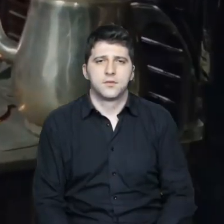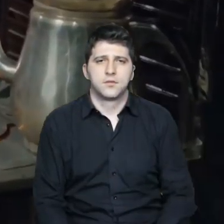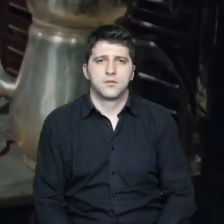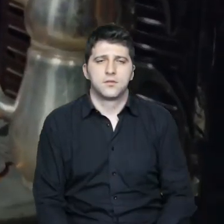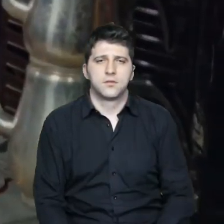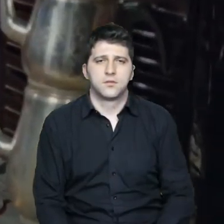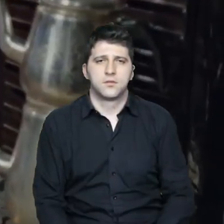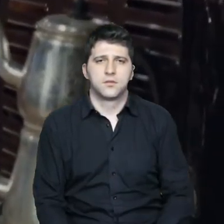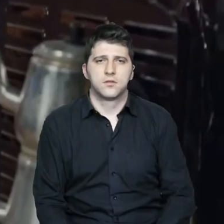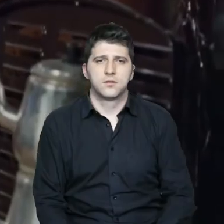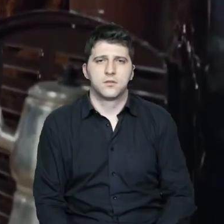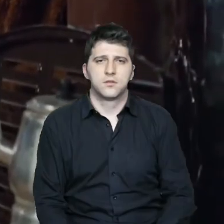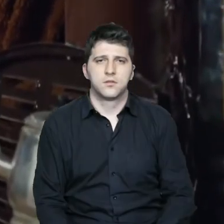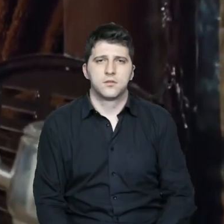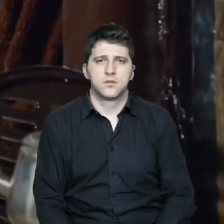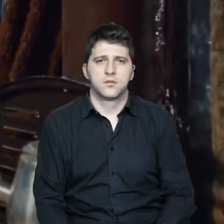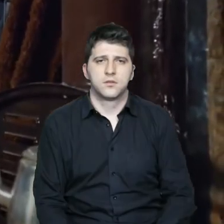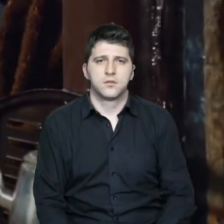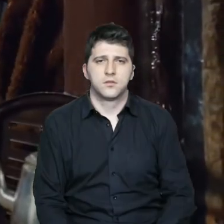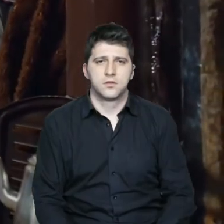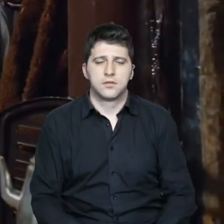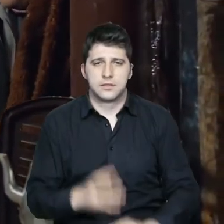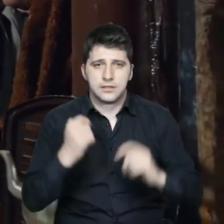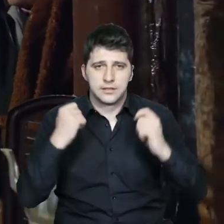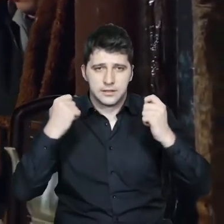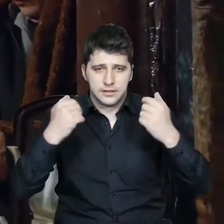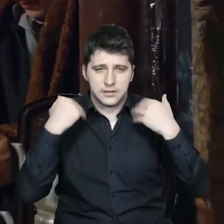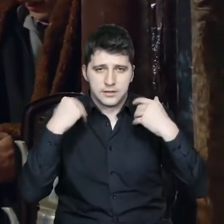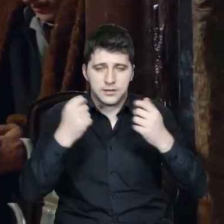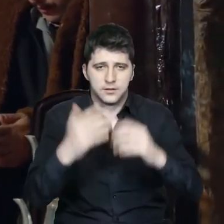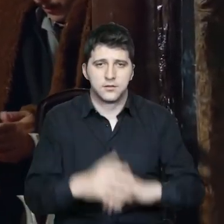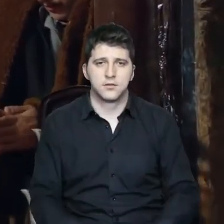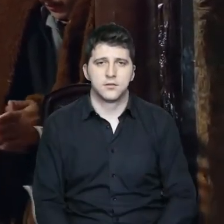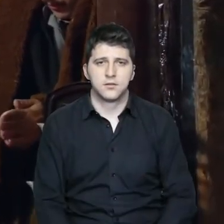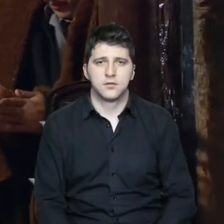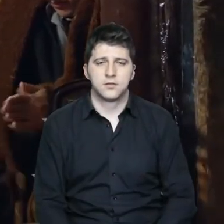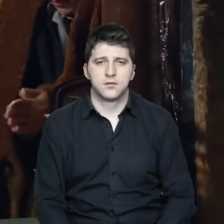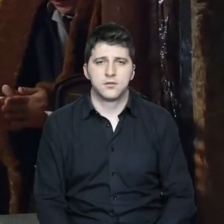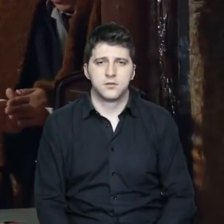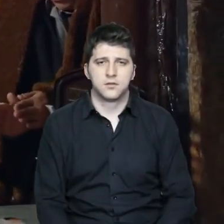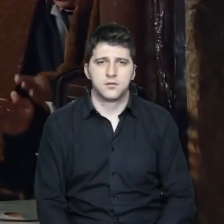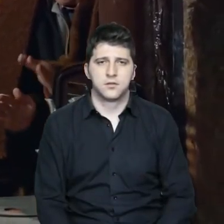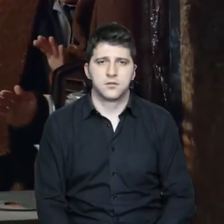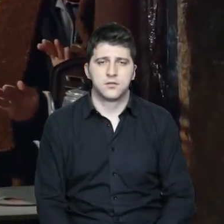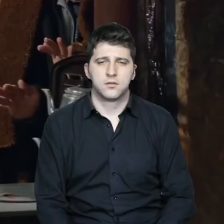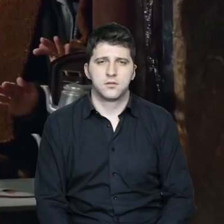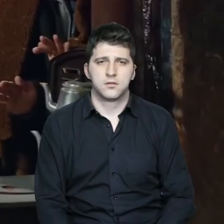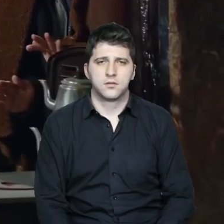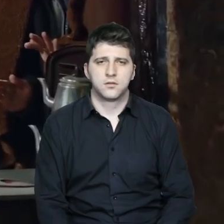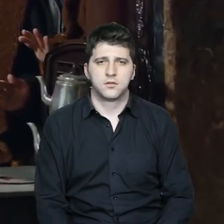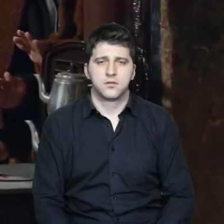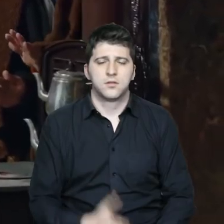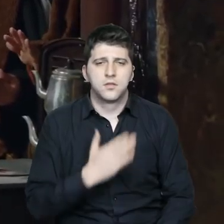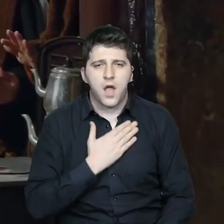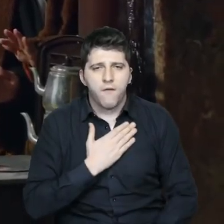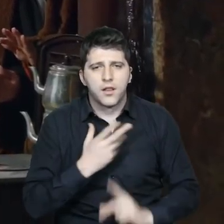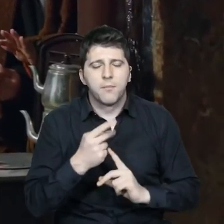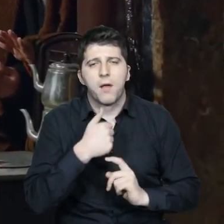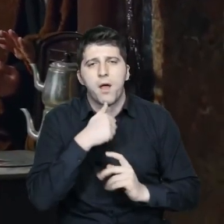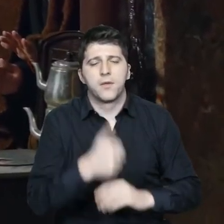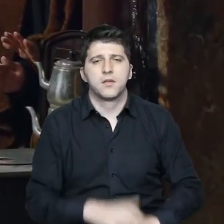Marangozhanedeki sobada ellerini ısıtıyorlar. Al şunu sırtına. Oral'ın sırtını battaniye koydu. Eyvallah İbrahim